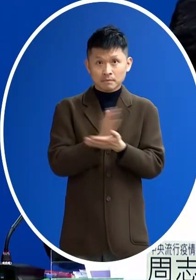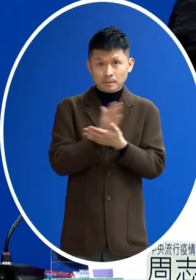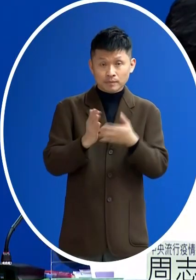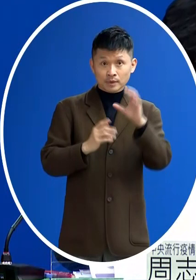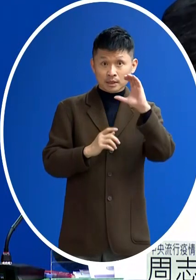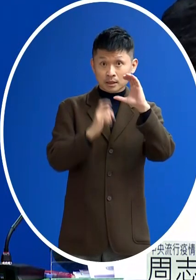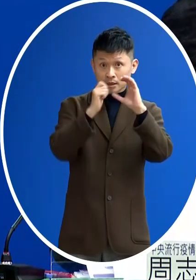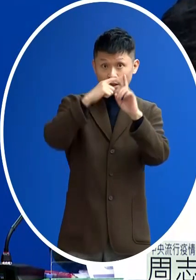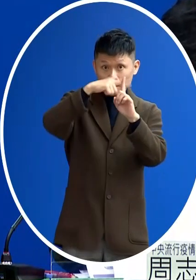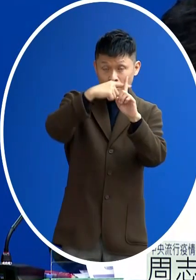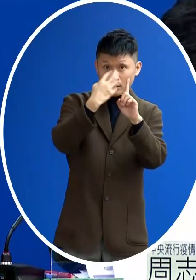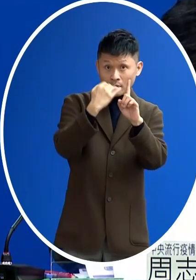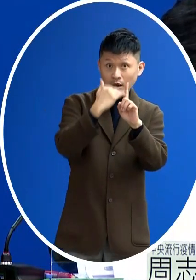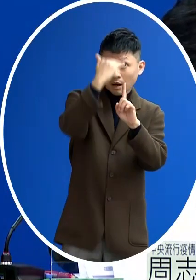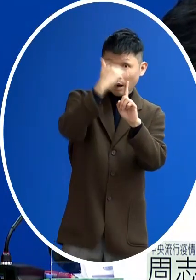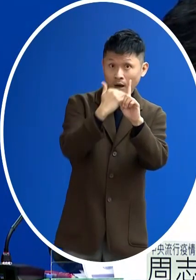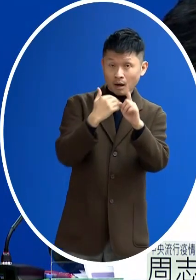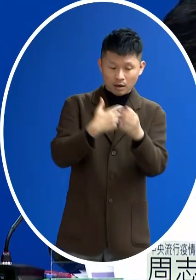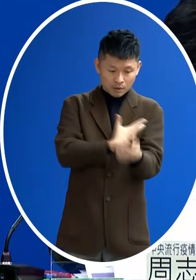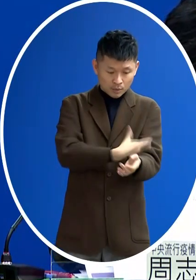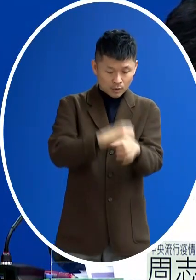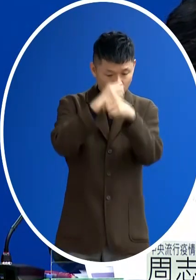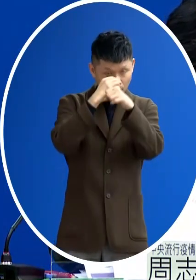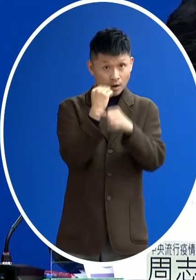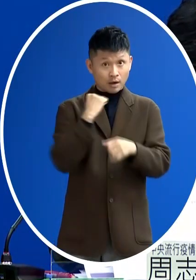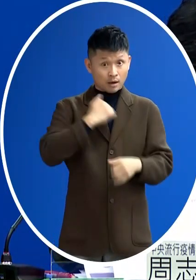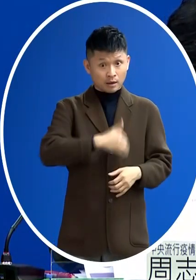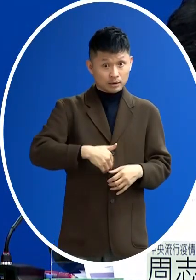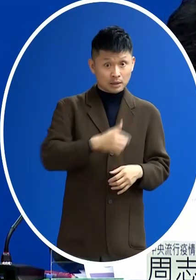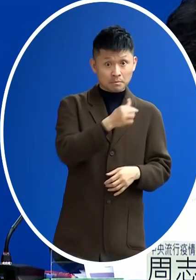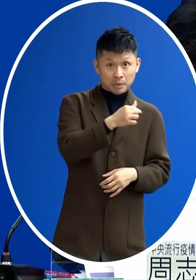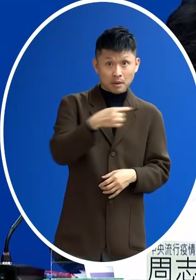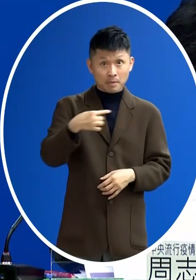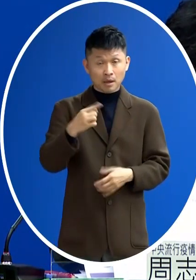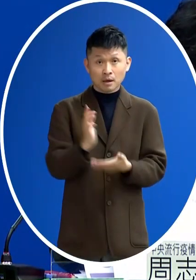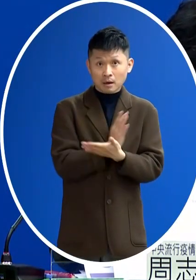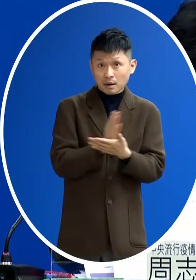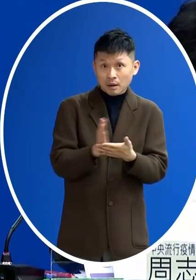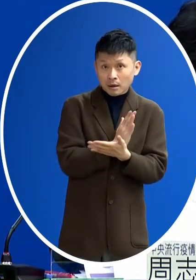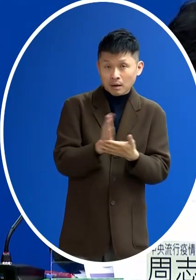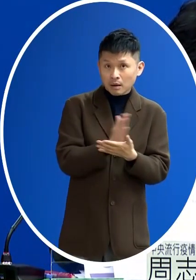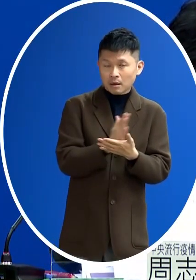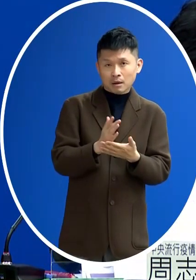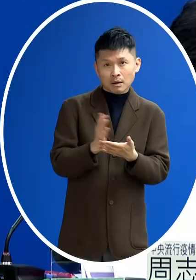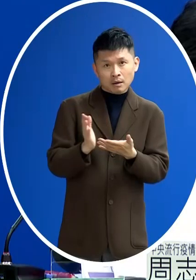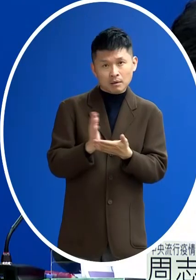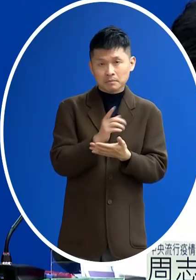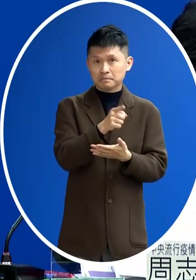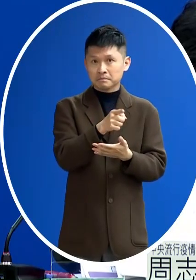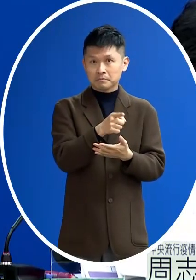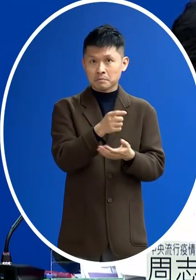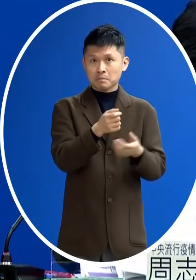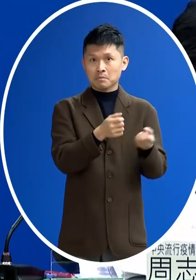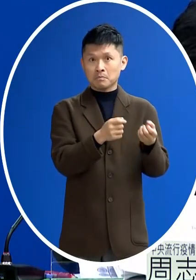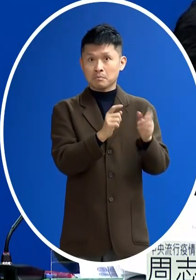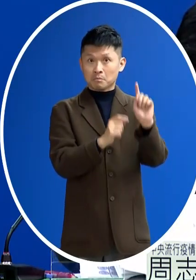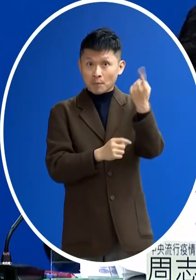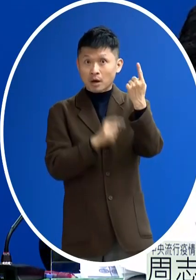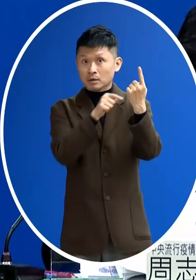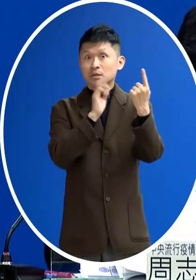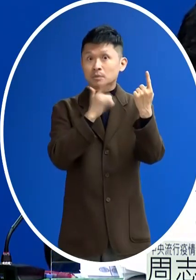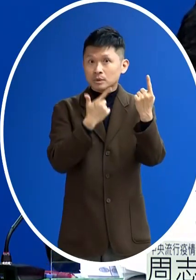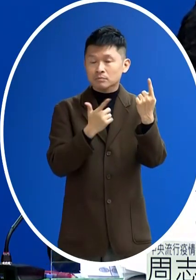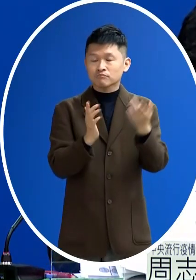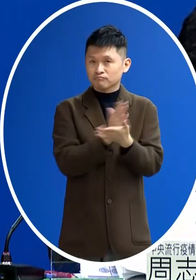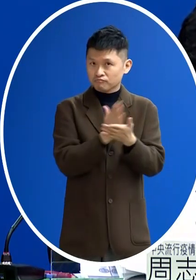变化，然后可能有抗体的检验比较可以厘清说他是不是真的比较像是这个传染的来源。那目前